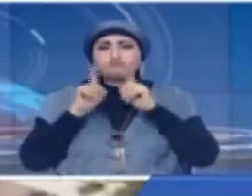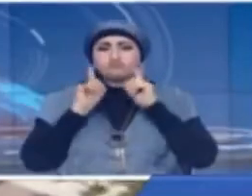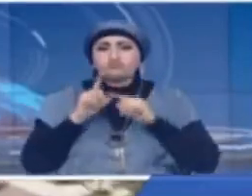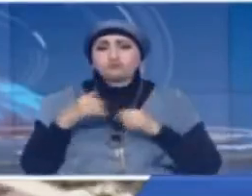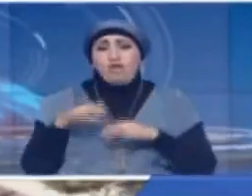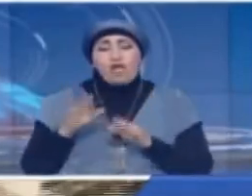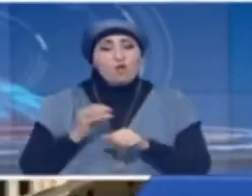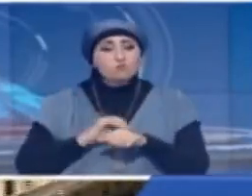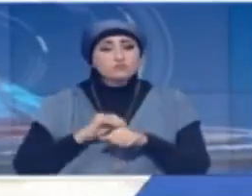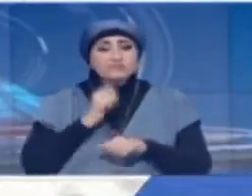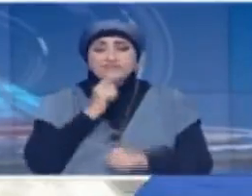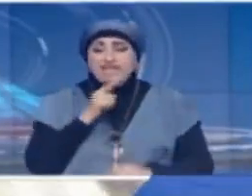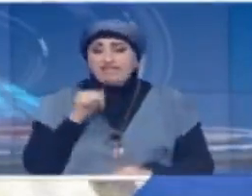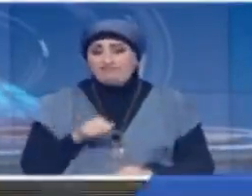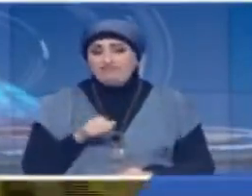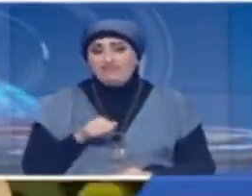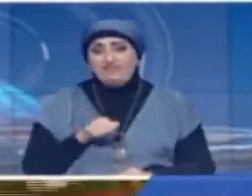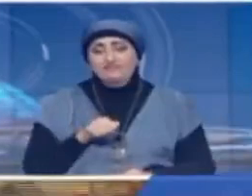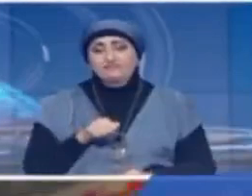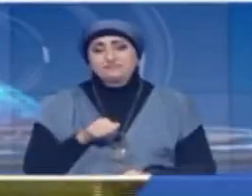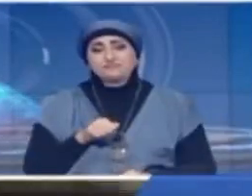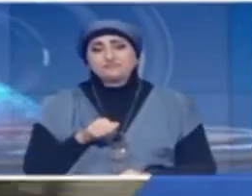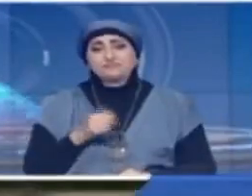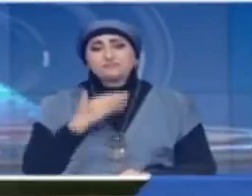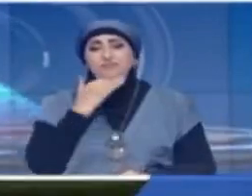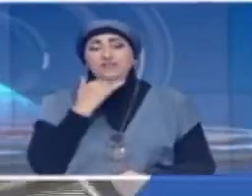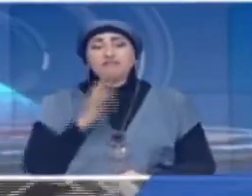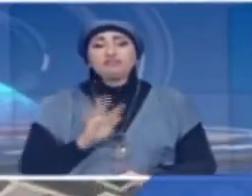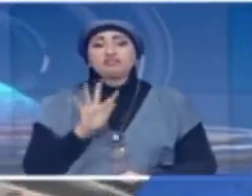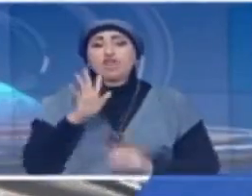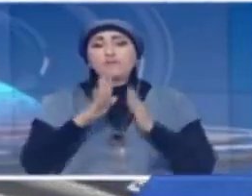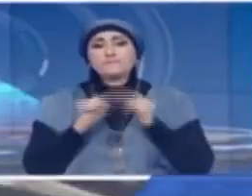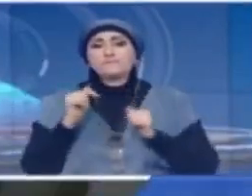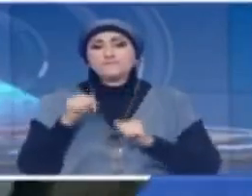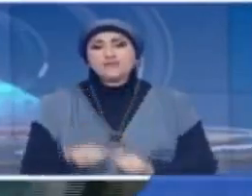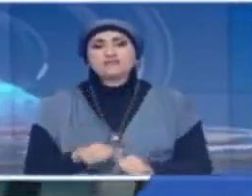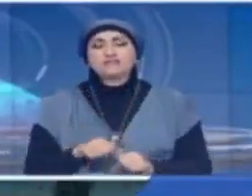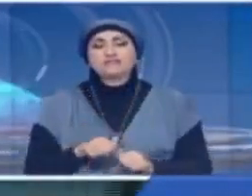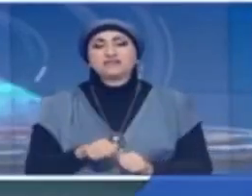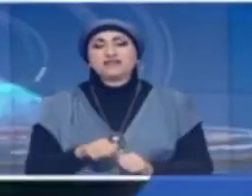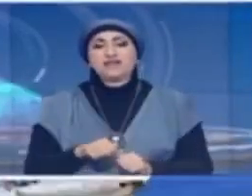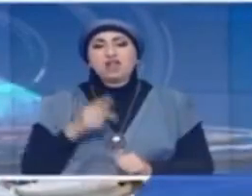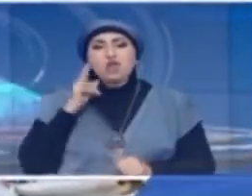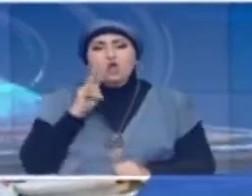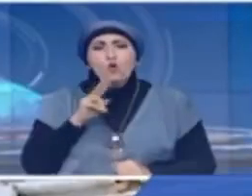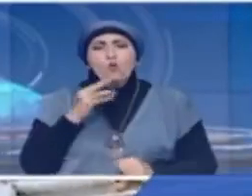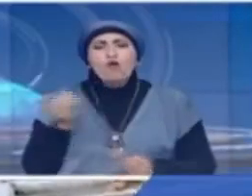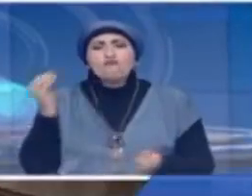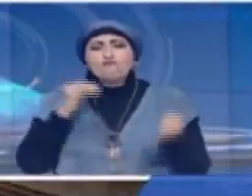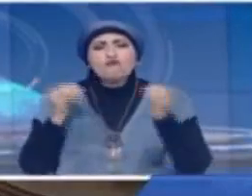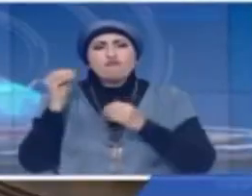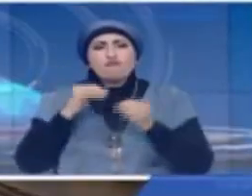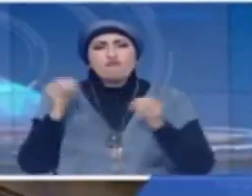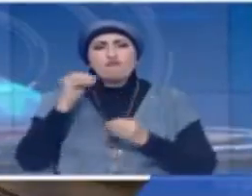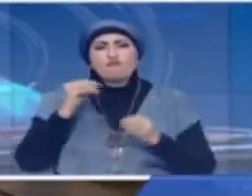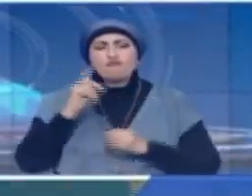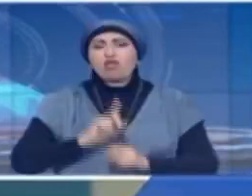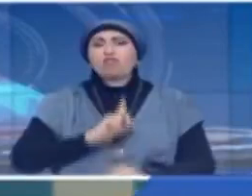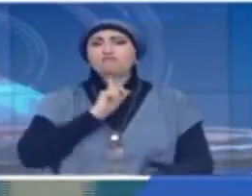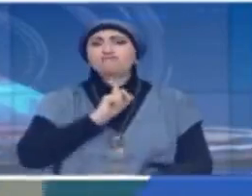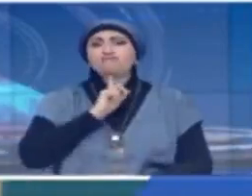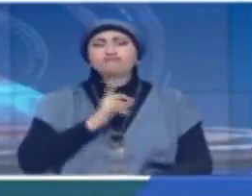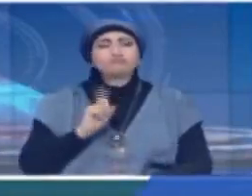يعني ذروته، ولم يعني يستطيع الشعب المصري حينها أن ينتظر المزيد، لأنه خوفا على دولته وخوفا